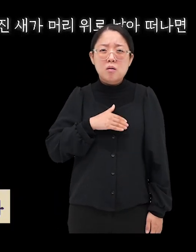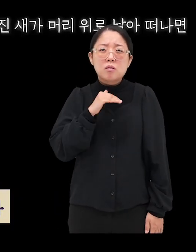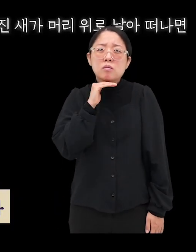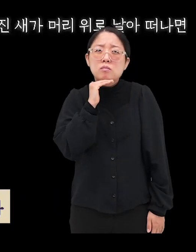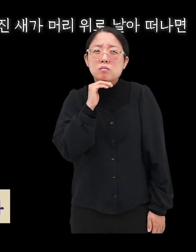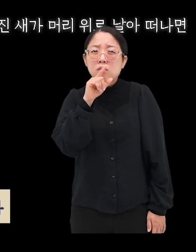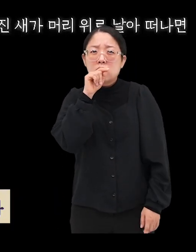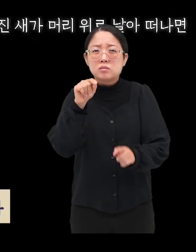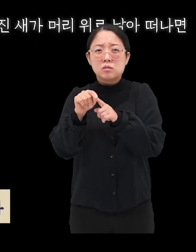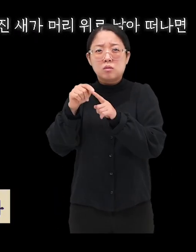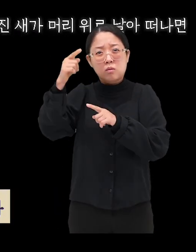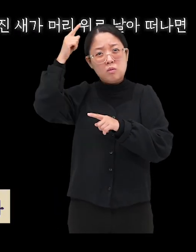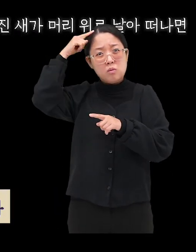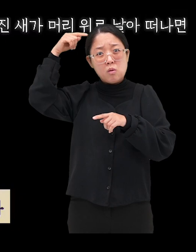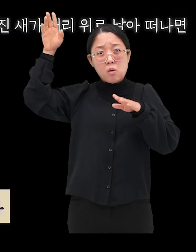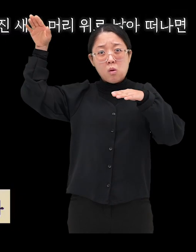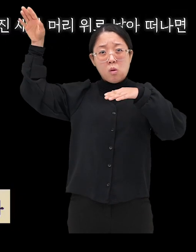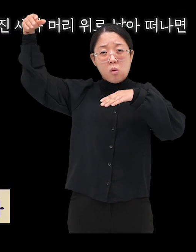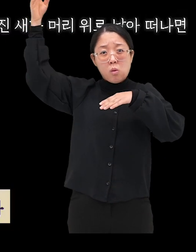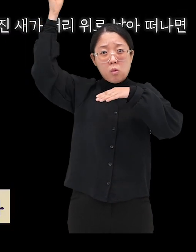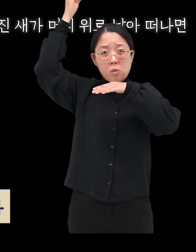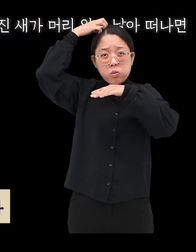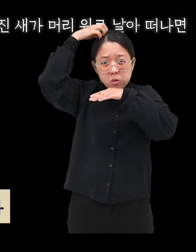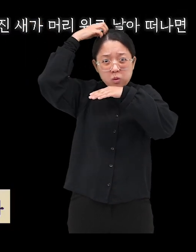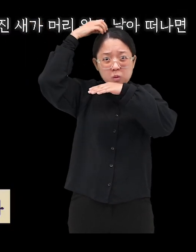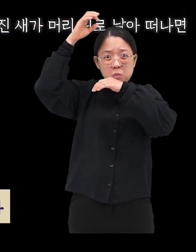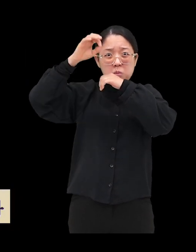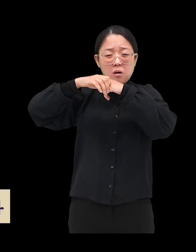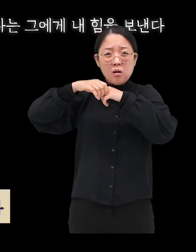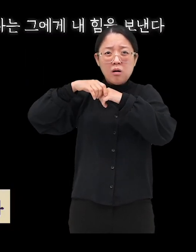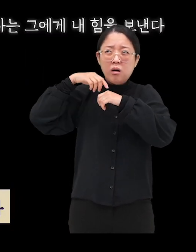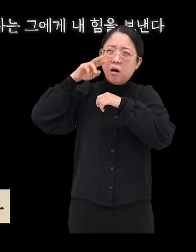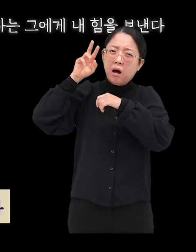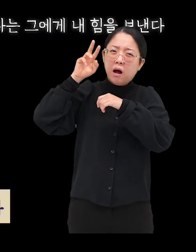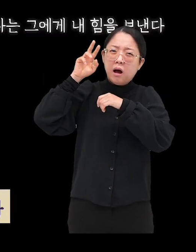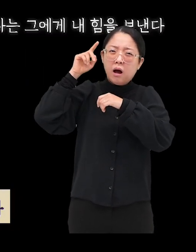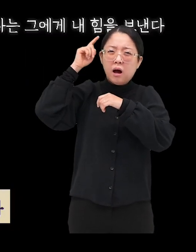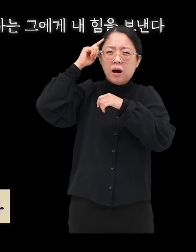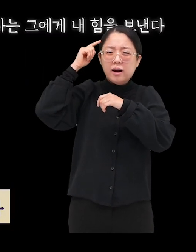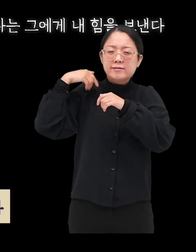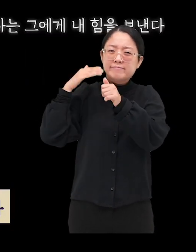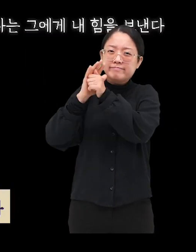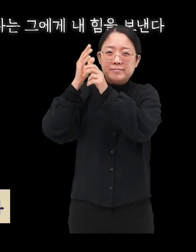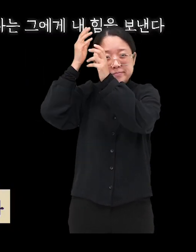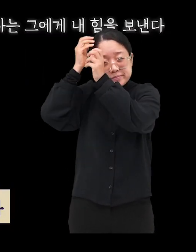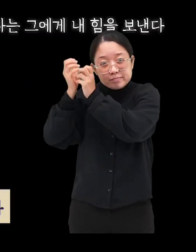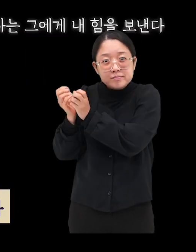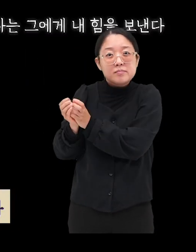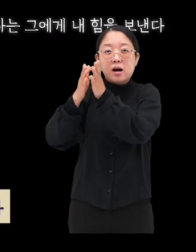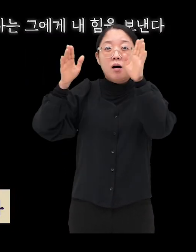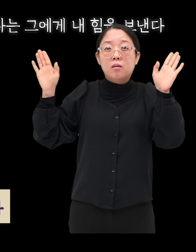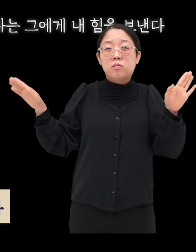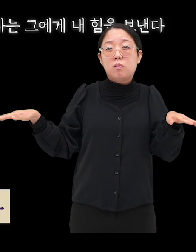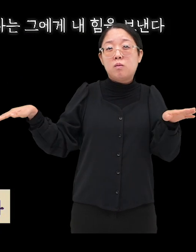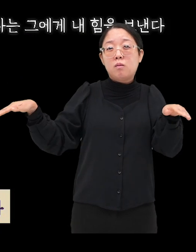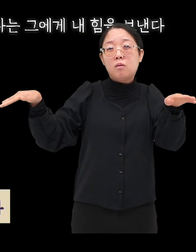뒤처진 새가 머리 위로 날아 떠나면 나는 그에게 내 힘을 보낸다.